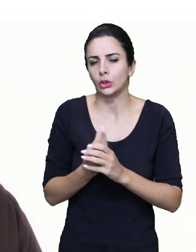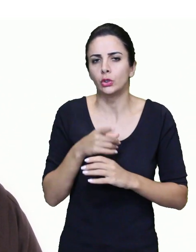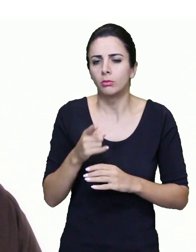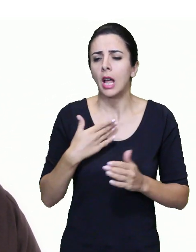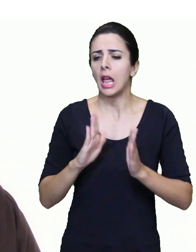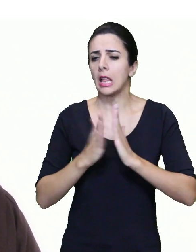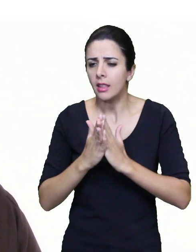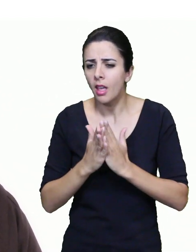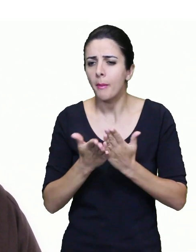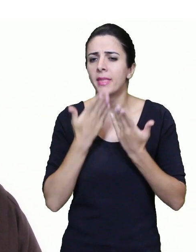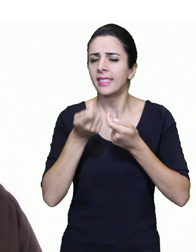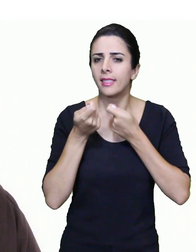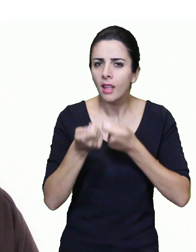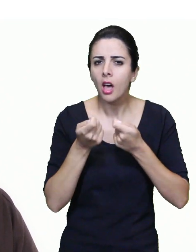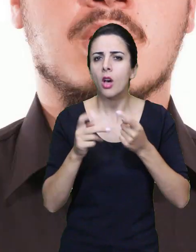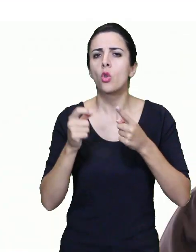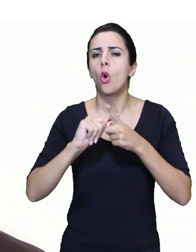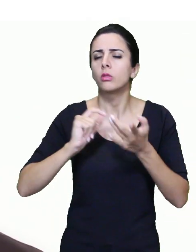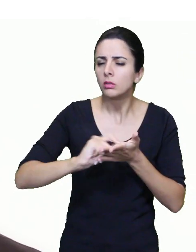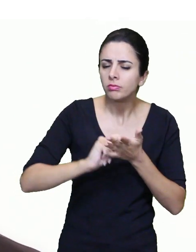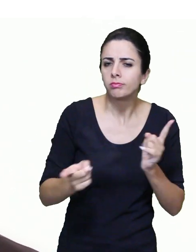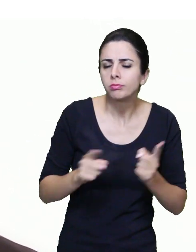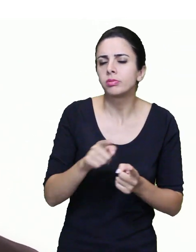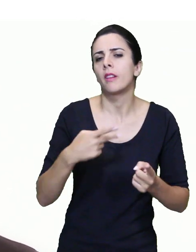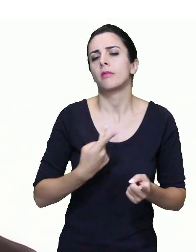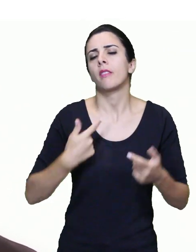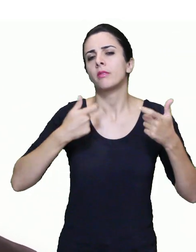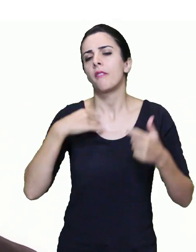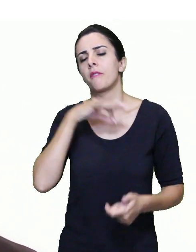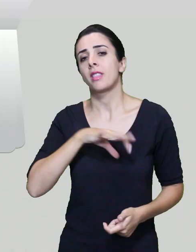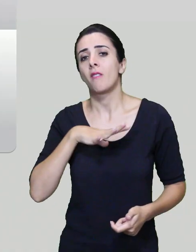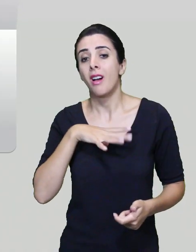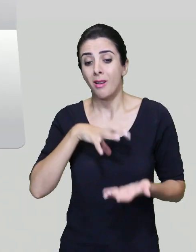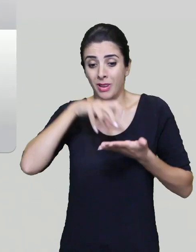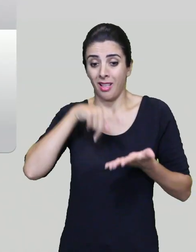kaynaklarımızda, notlarımızda kullanıyoruz Biz Braille'i her yerde kullanmak